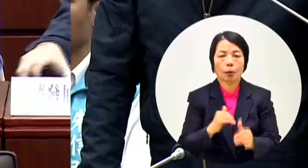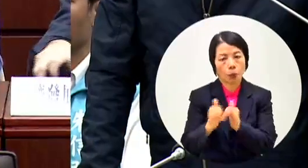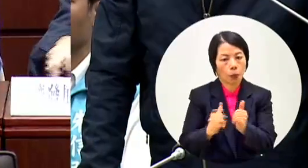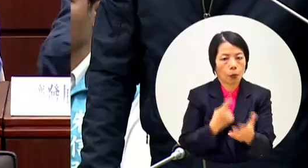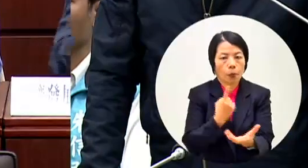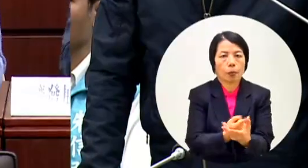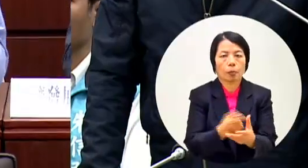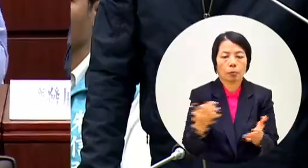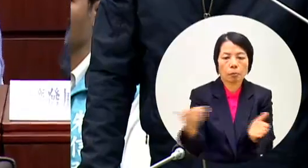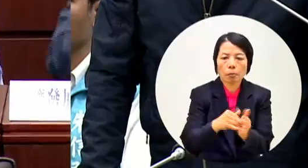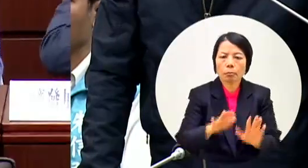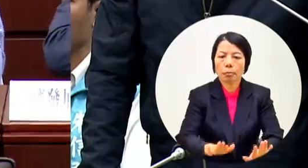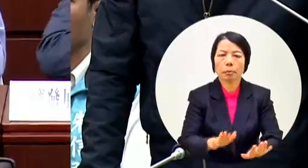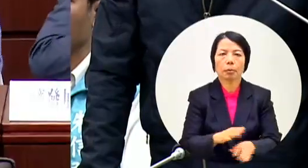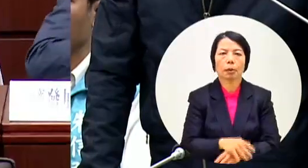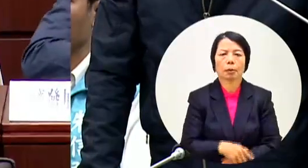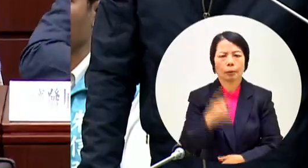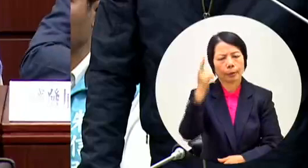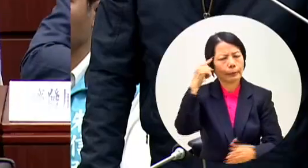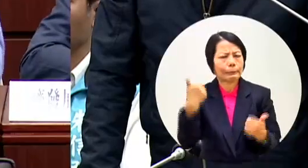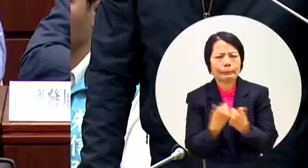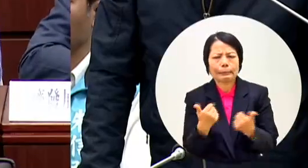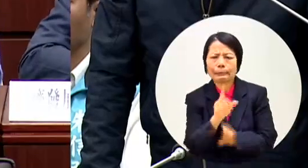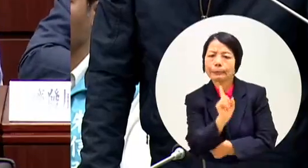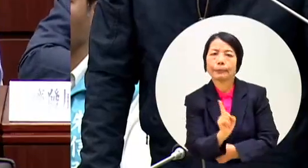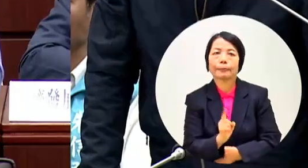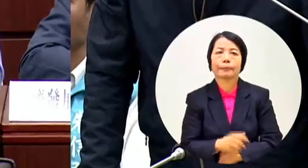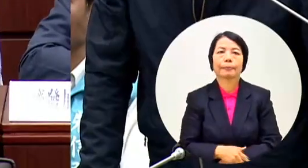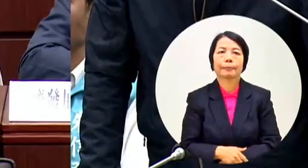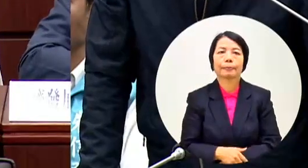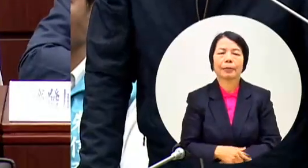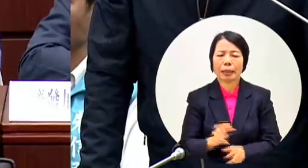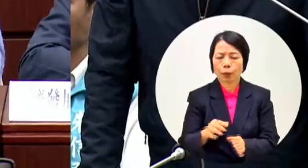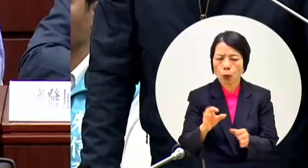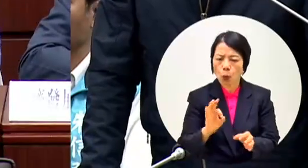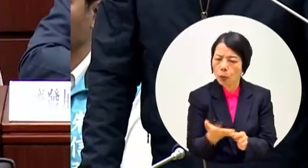到什么情况？为什么当地经过轻